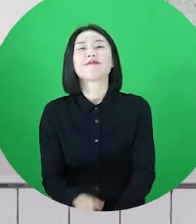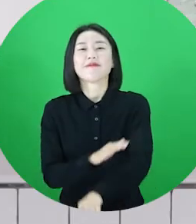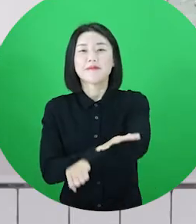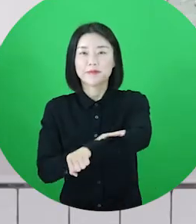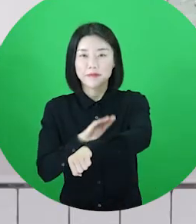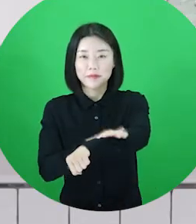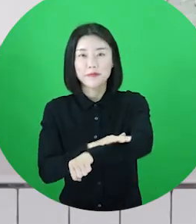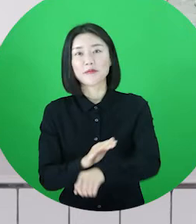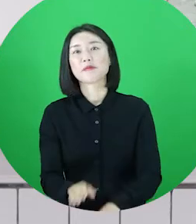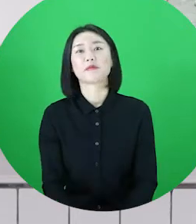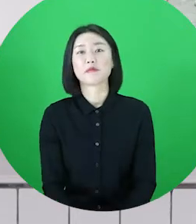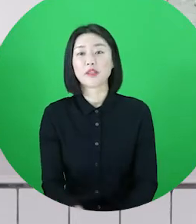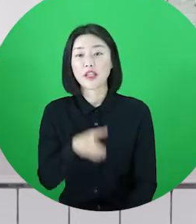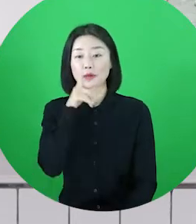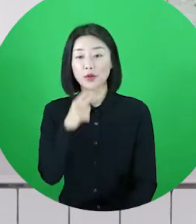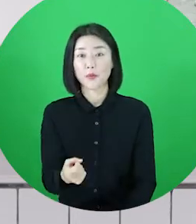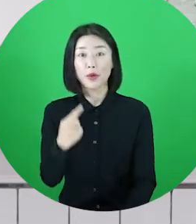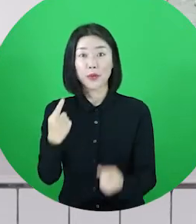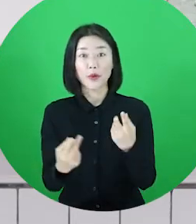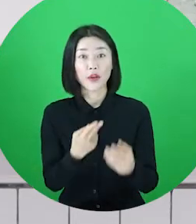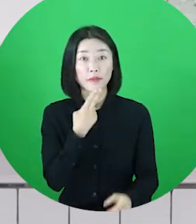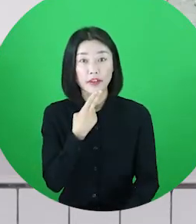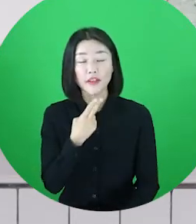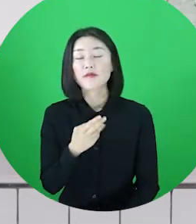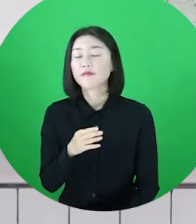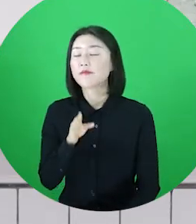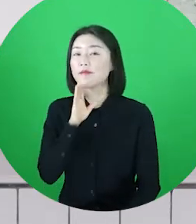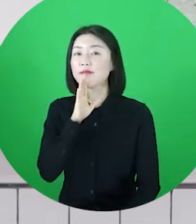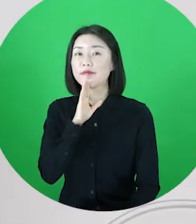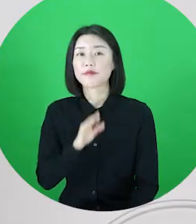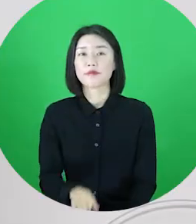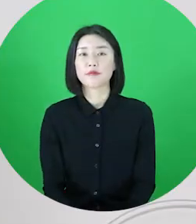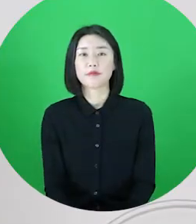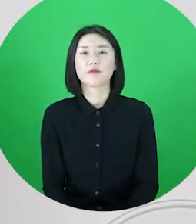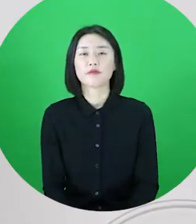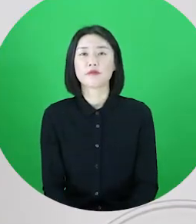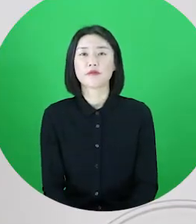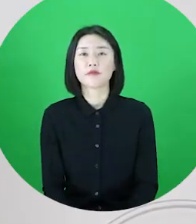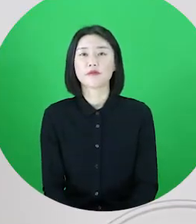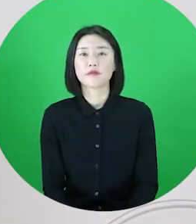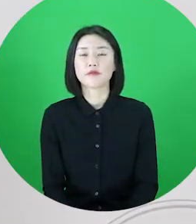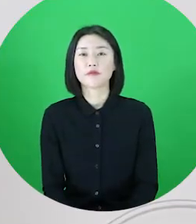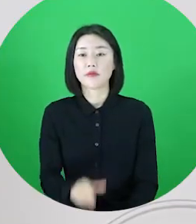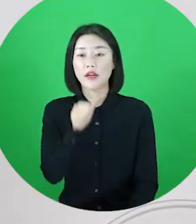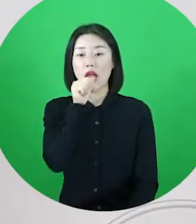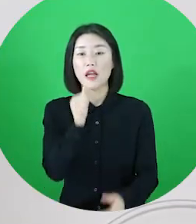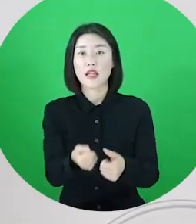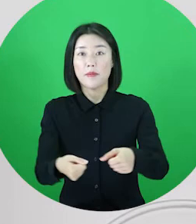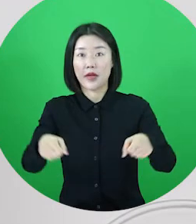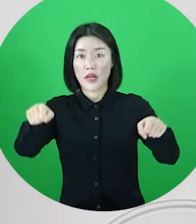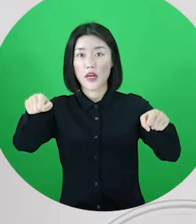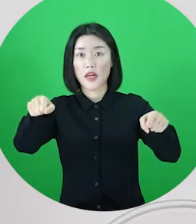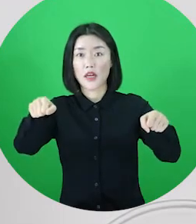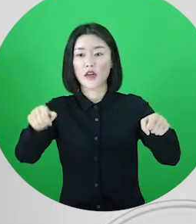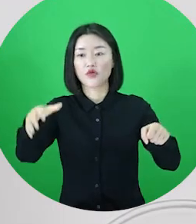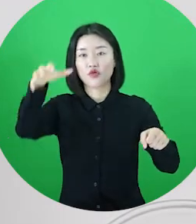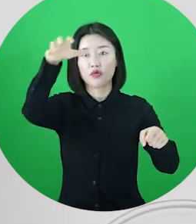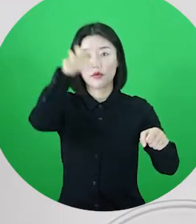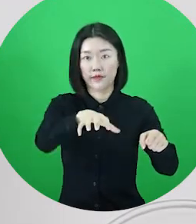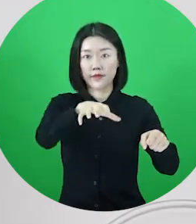네, 아주 잘했어요. 튀지 않았죠? 네. 뚜껑을 닫고